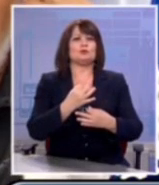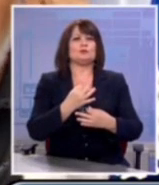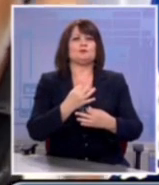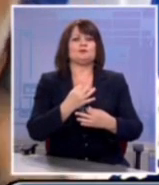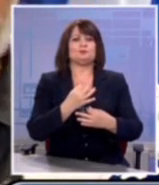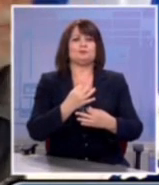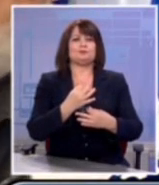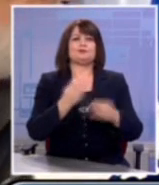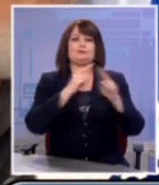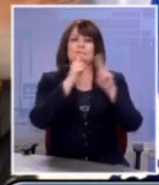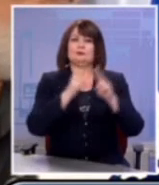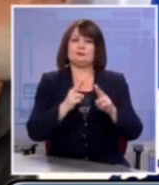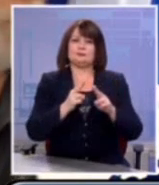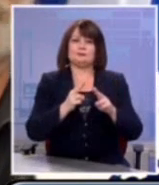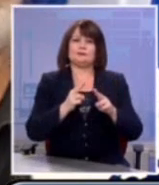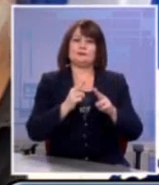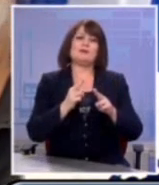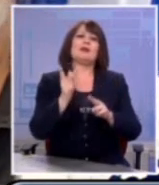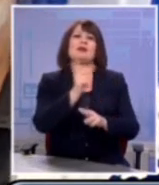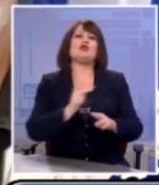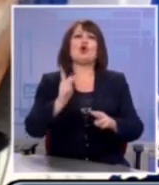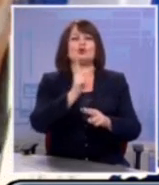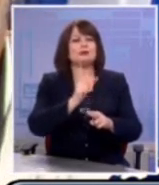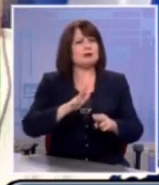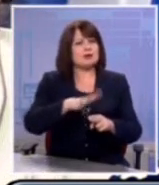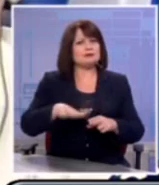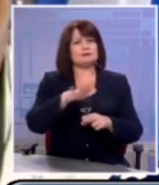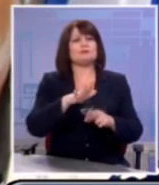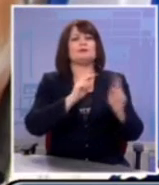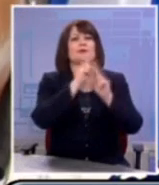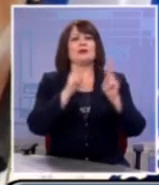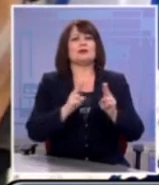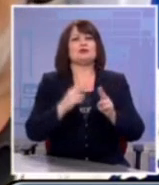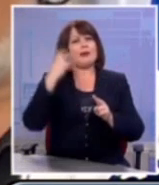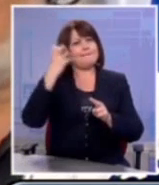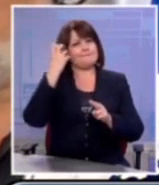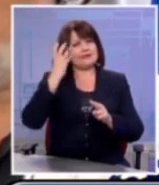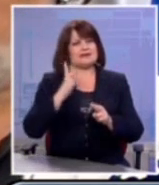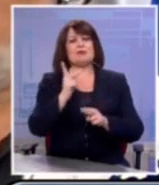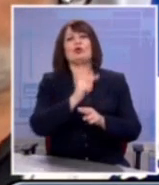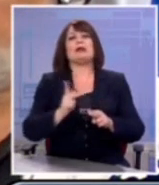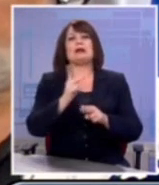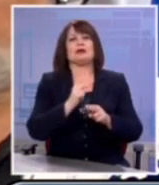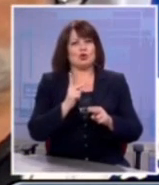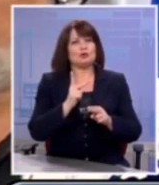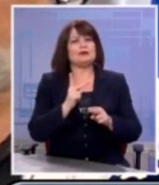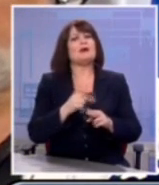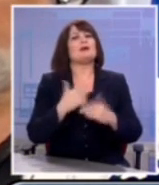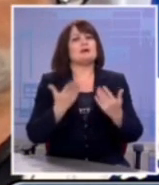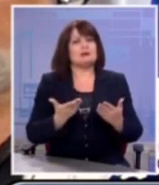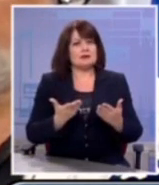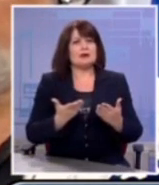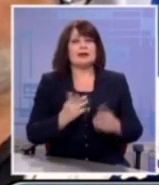της διεθνούς κοινότητας και της διεθνούς επιστημονικής κοινότητας, αλλά και